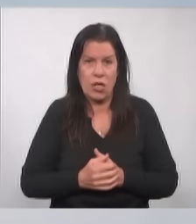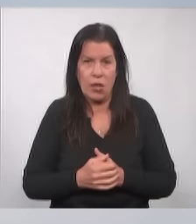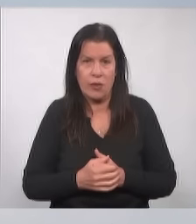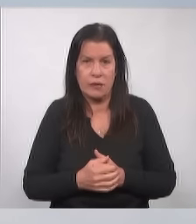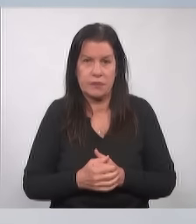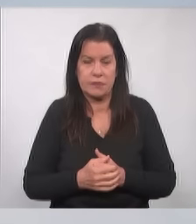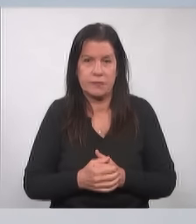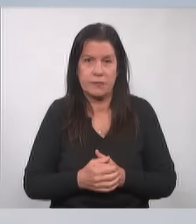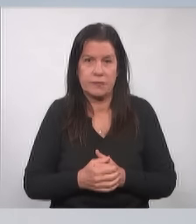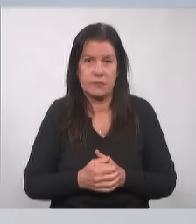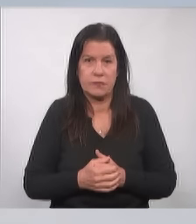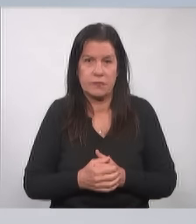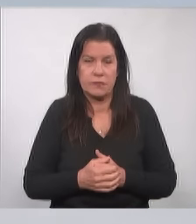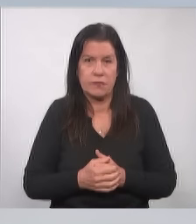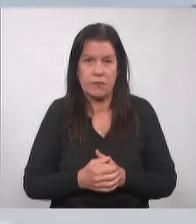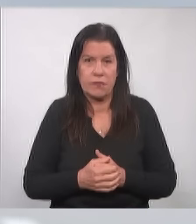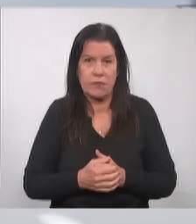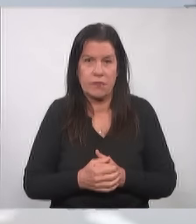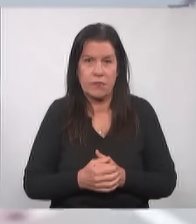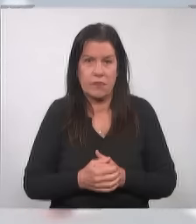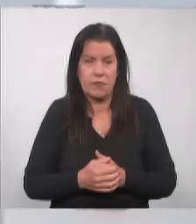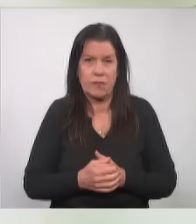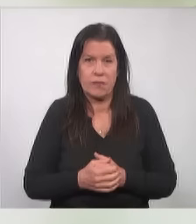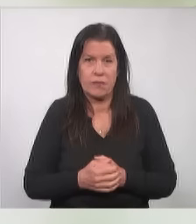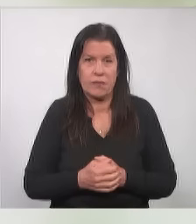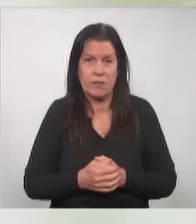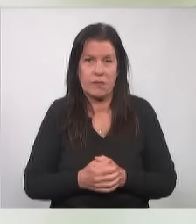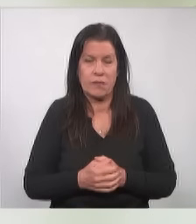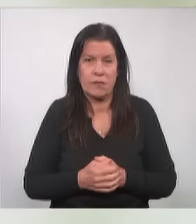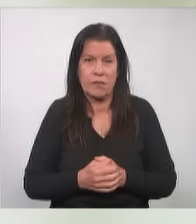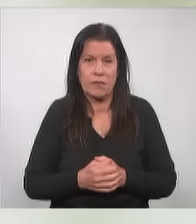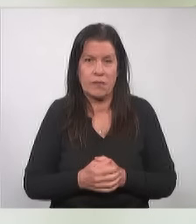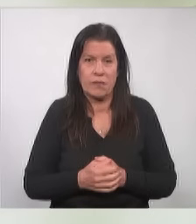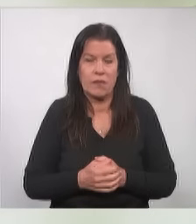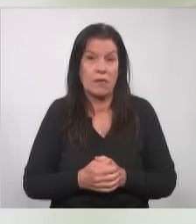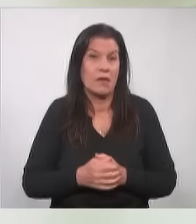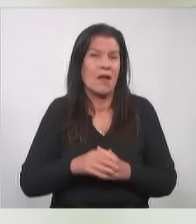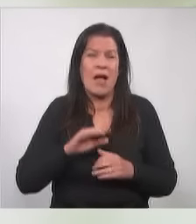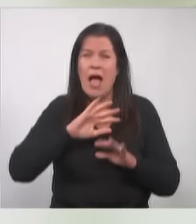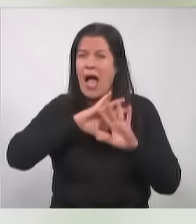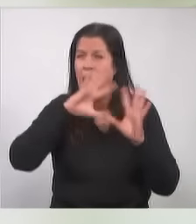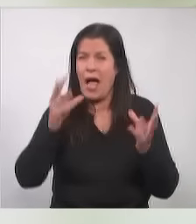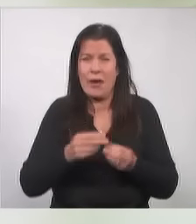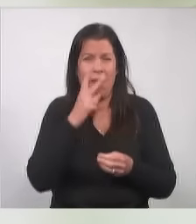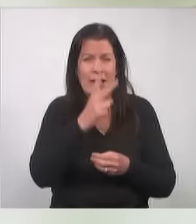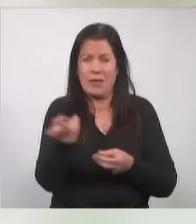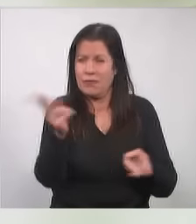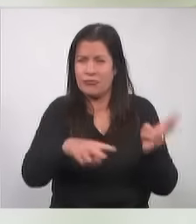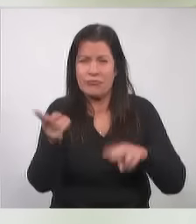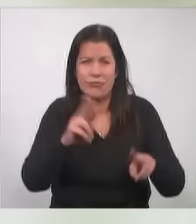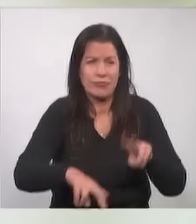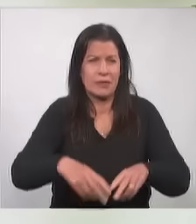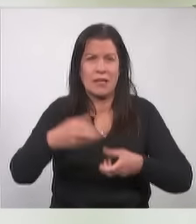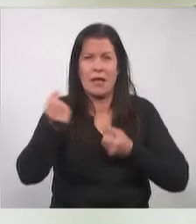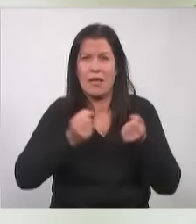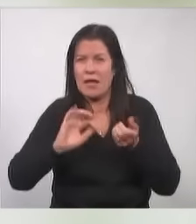הפצועים לרכת, חייב פה כוח לקיבוץ רעים, חייב. הכל היה תופת וגופות ורכבים שרופים.